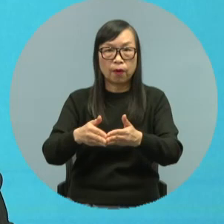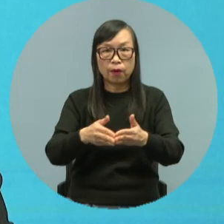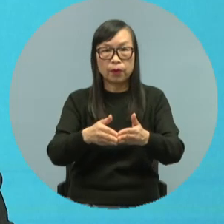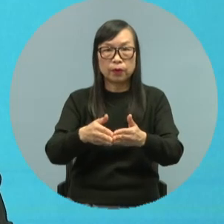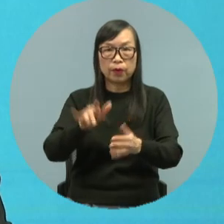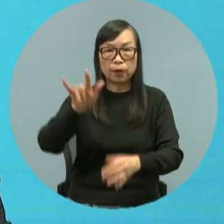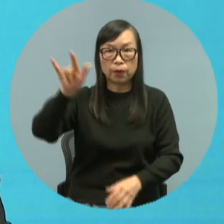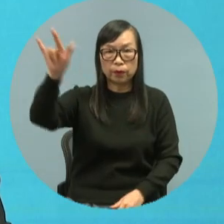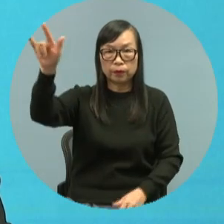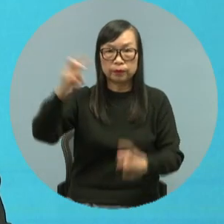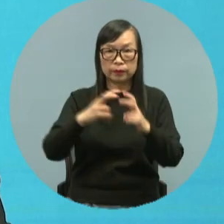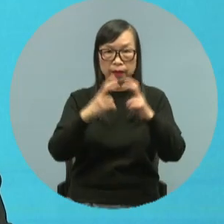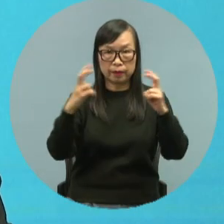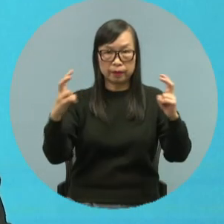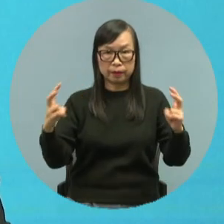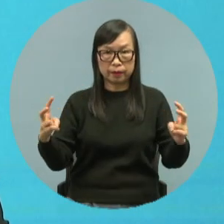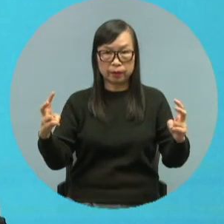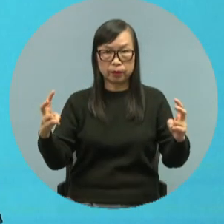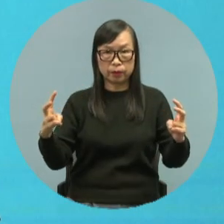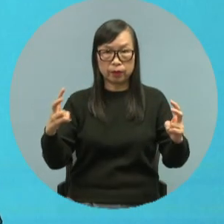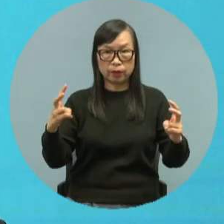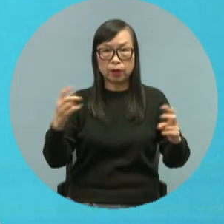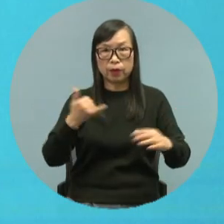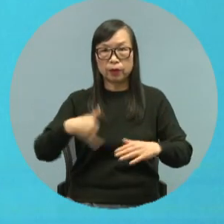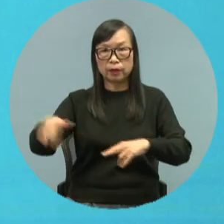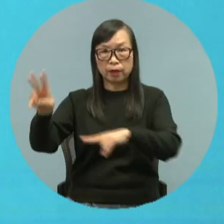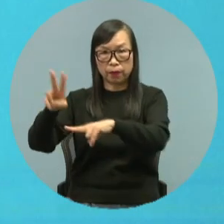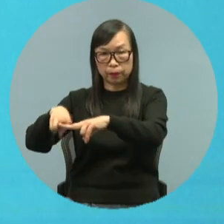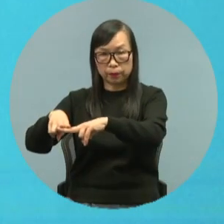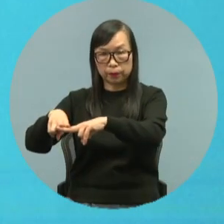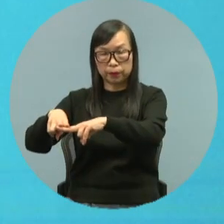海空及大橋去進入內地。